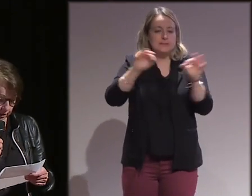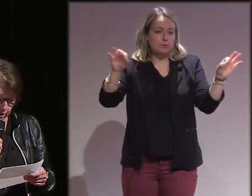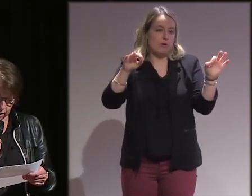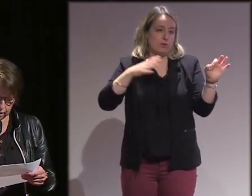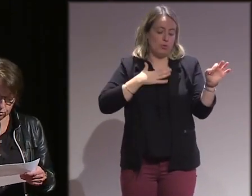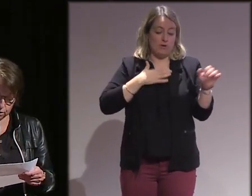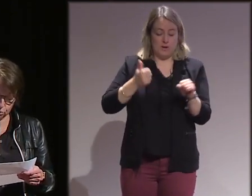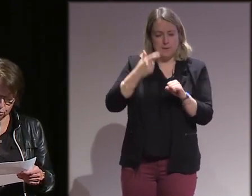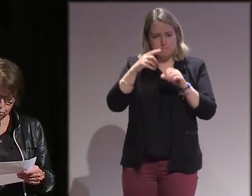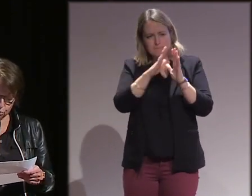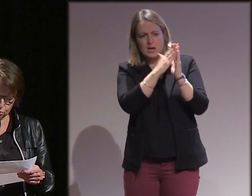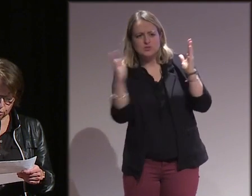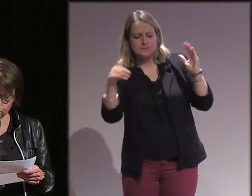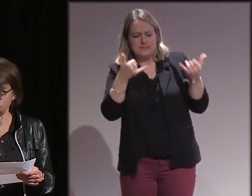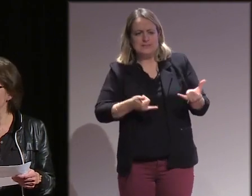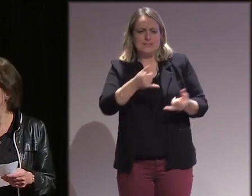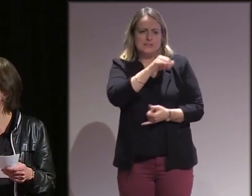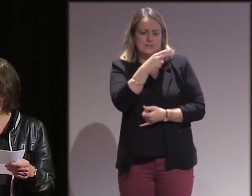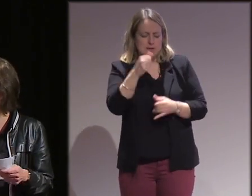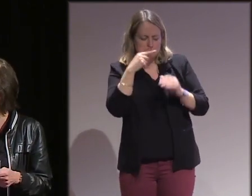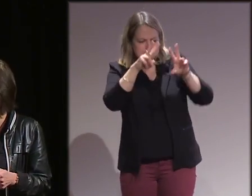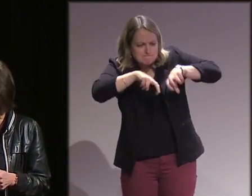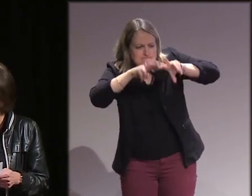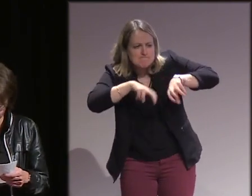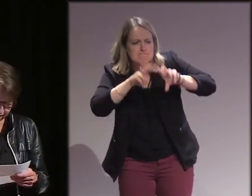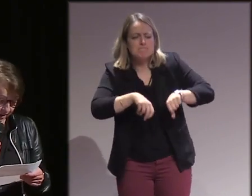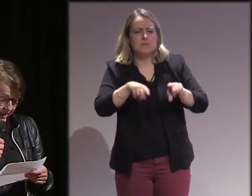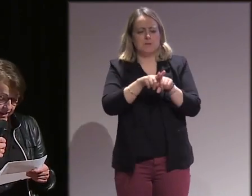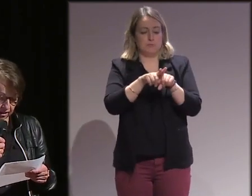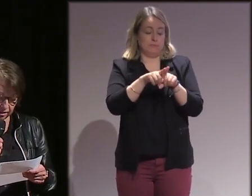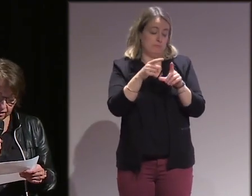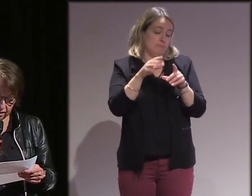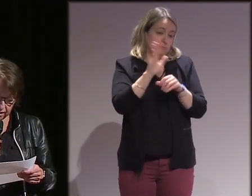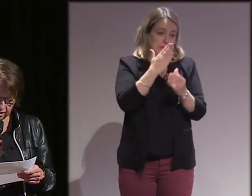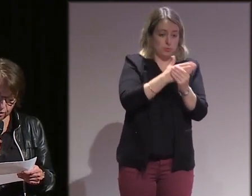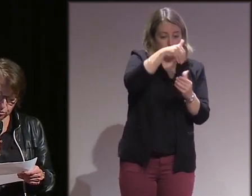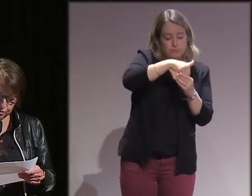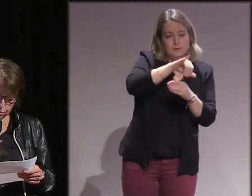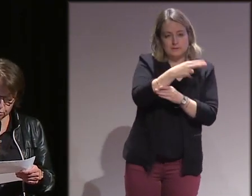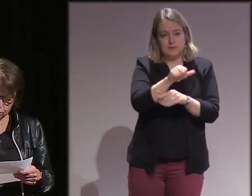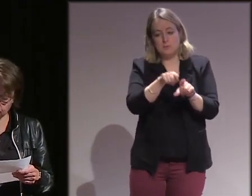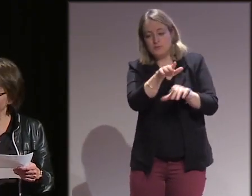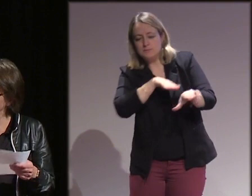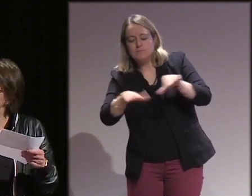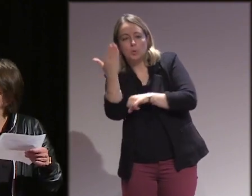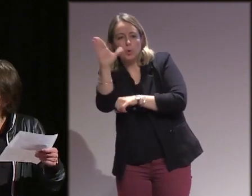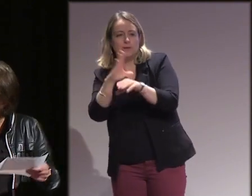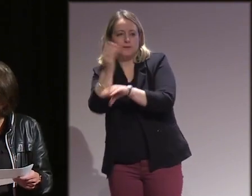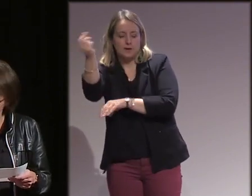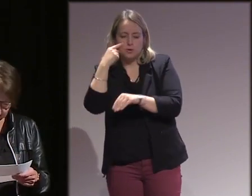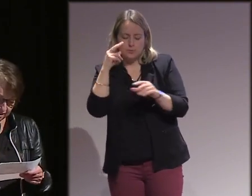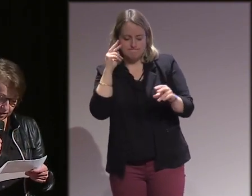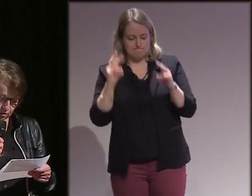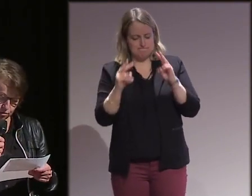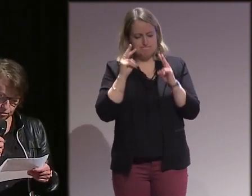l'INA, a noté de très nombreux documents à l'INA, mais pas seulement, et a eu envie ensuite de les